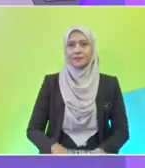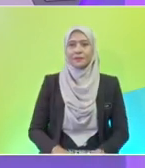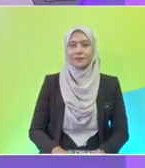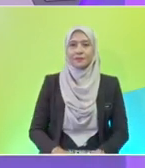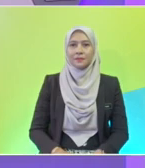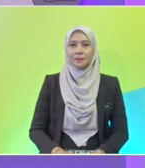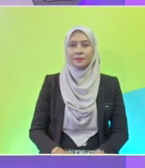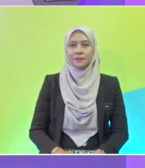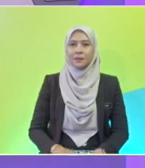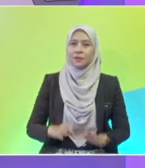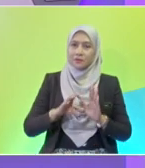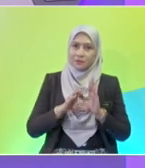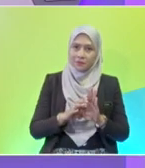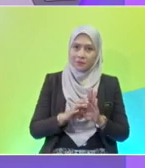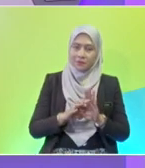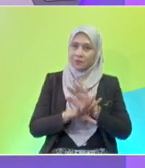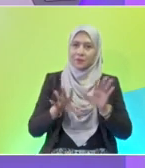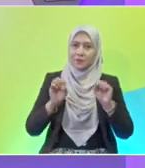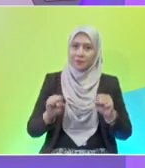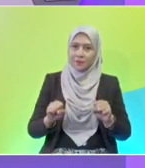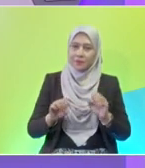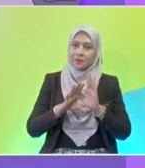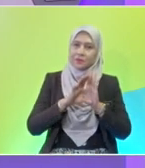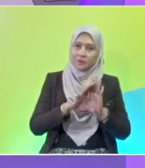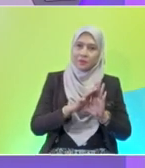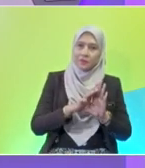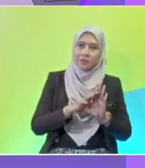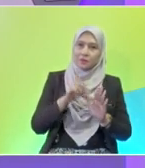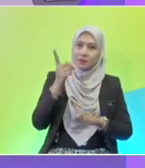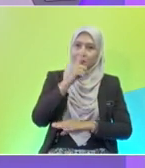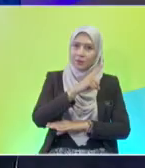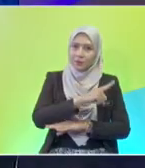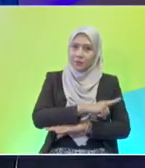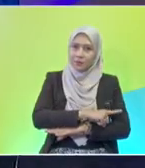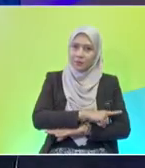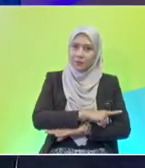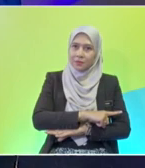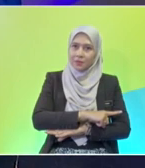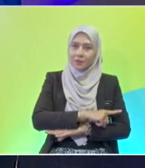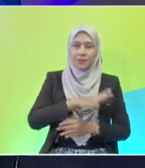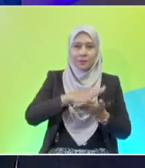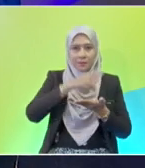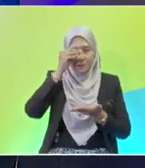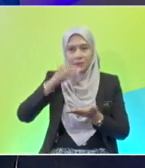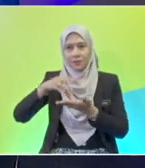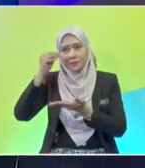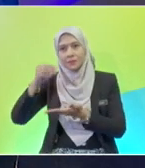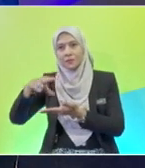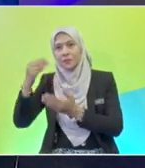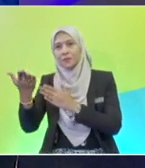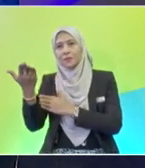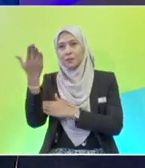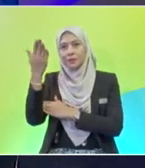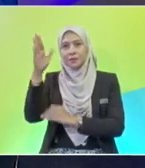kita dari tujuh pagi sampai 12 malam tak bangun tak belajar tak boleh Oke kita